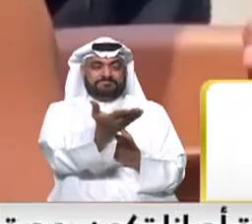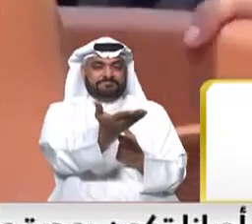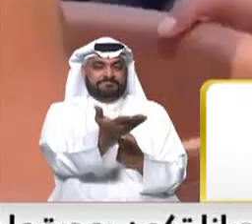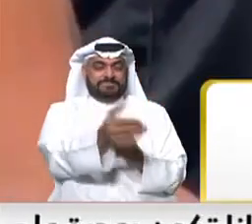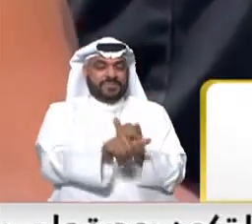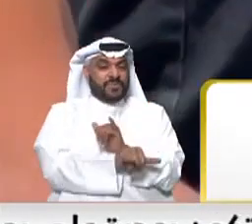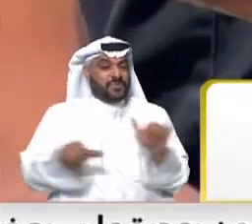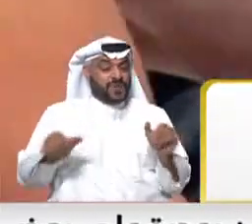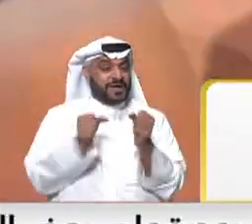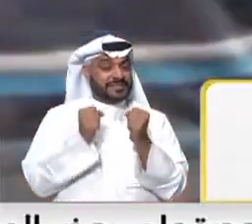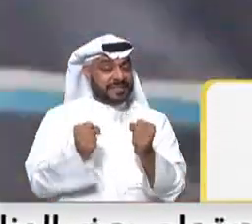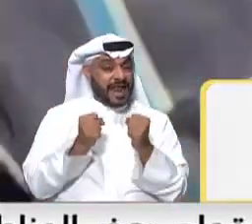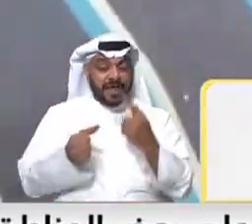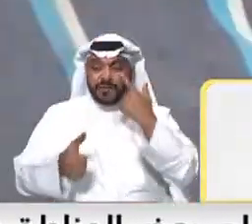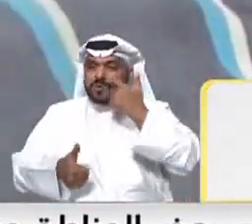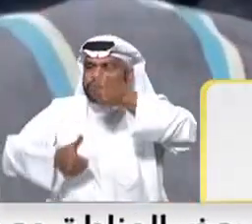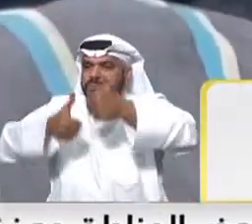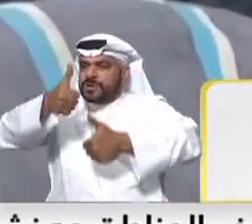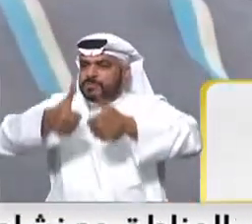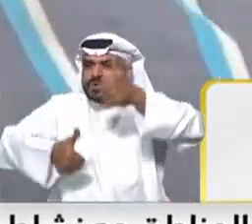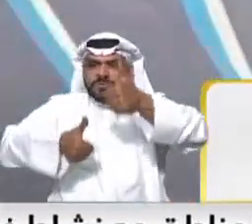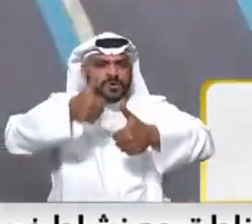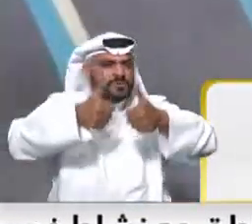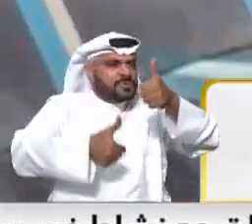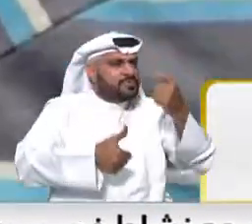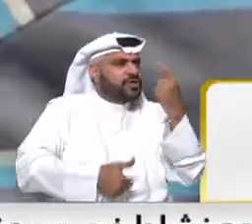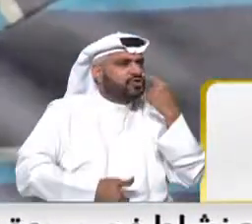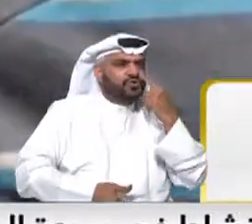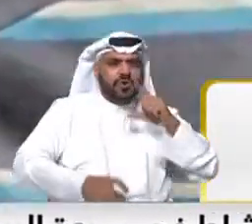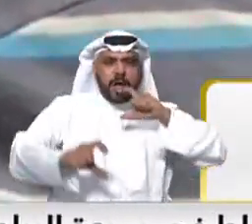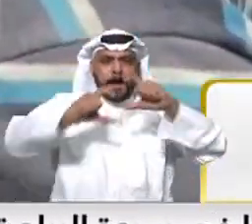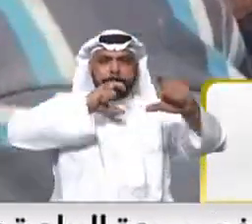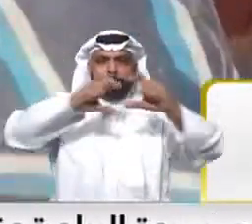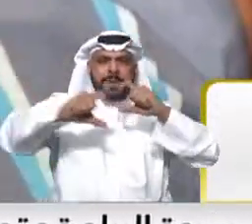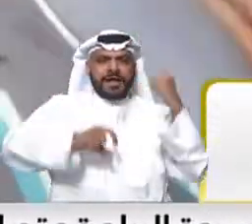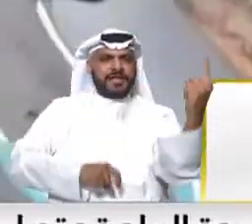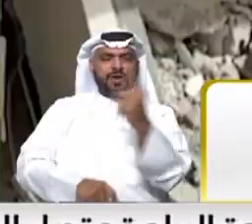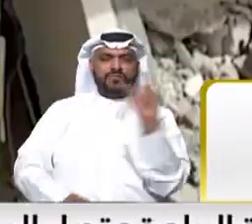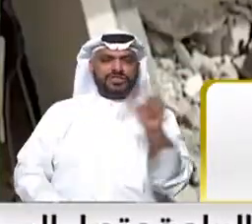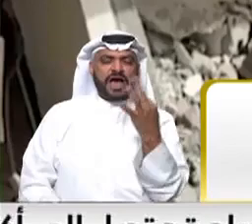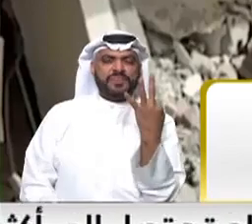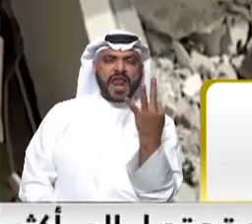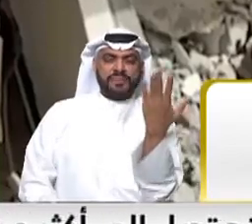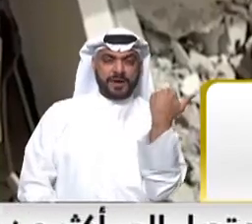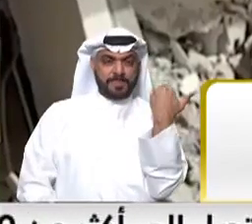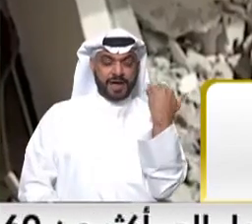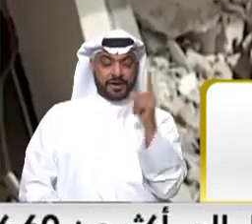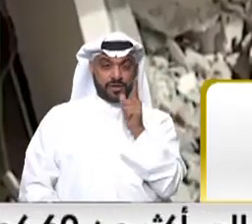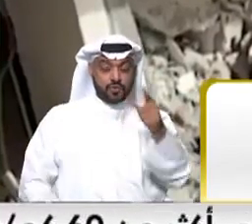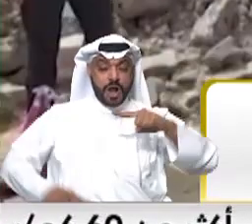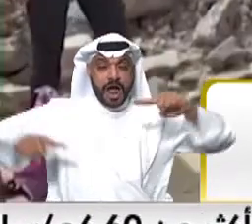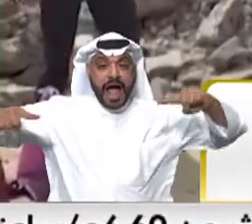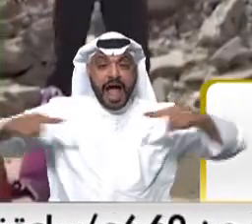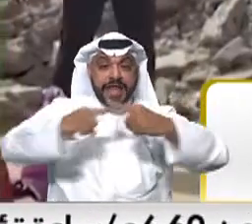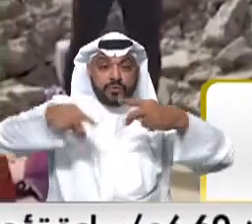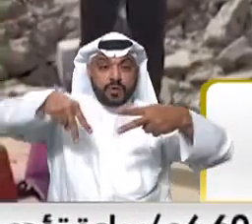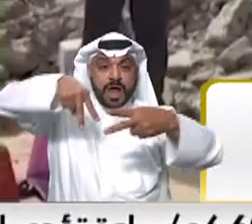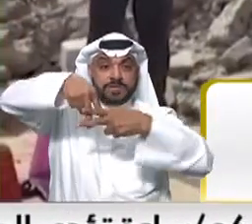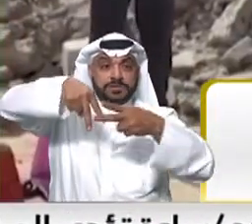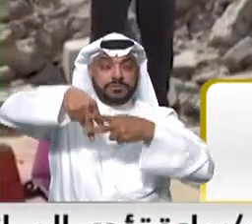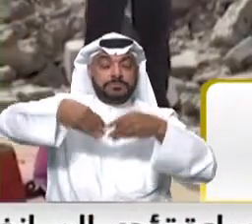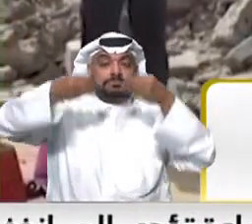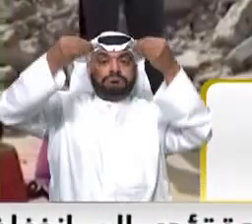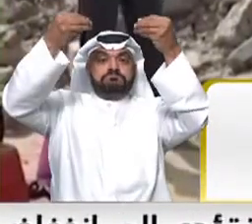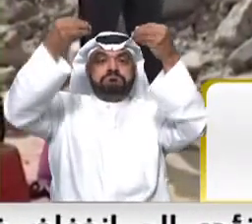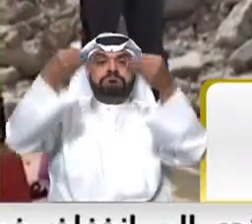الحرب تقييم مبدئي اصدره البنك الدولي في مارس الماضي اظهر الى ان العدوان الاسرائيلي اسفر عن